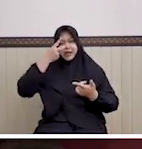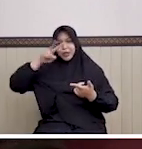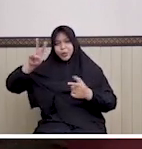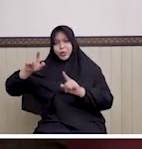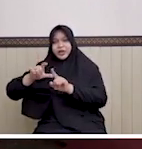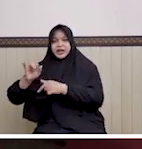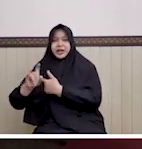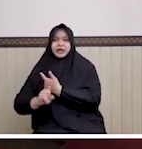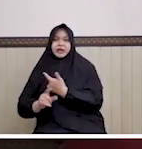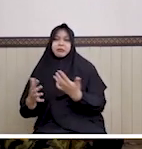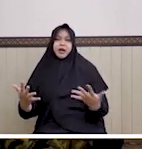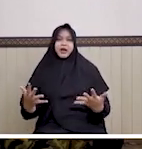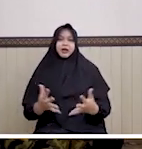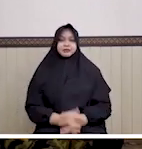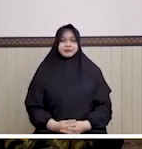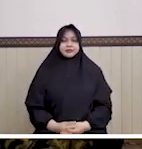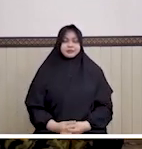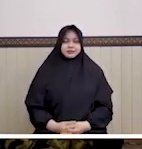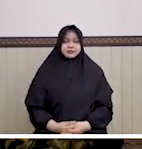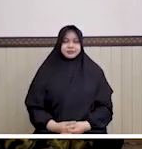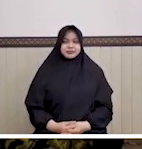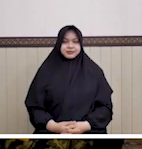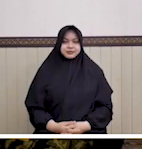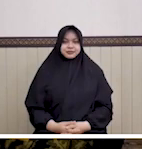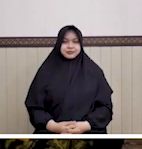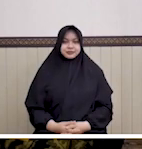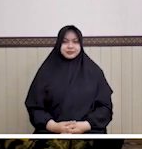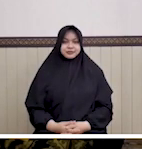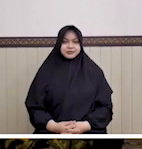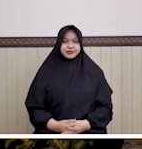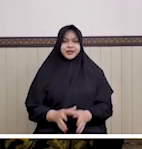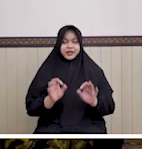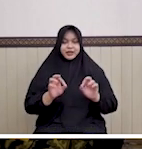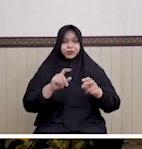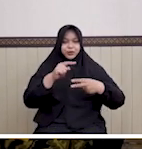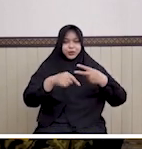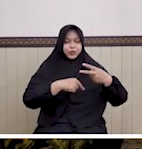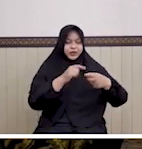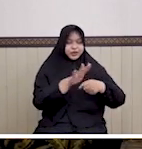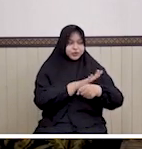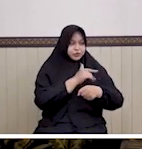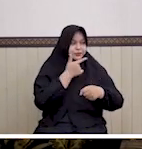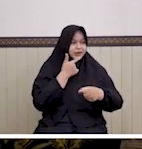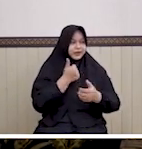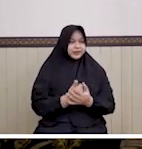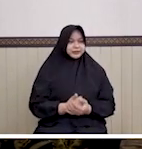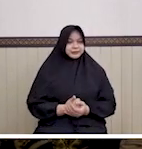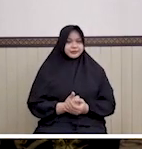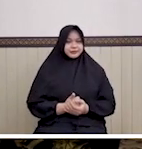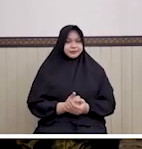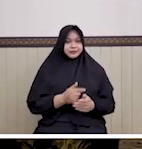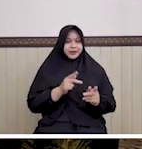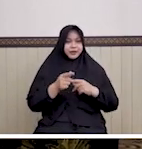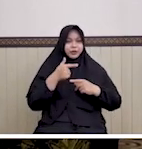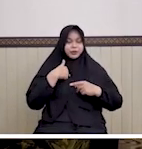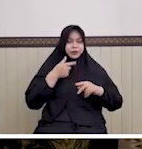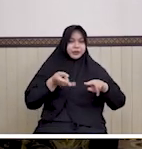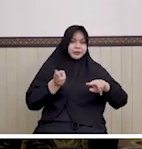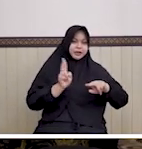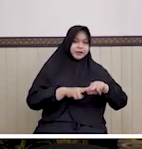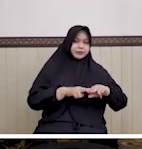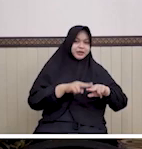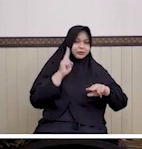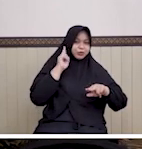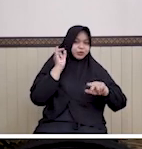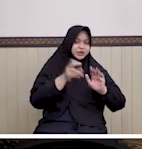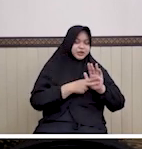wilayah lain itu eh 2 yang cukup penting dan mungkin kalau boleh menambahkan